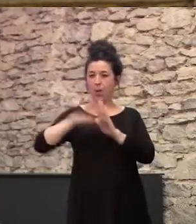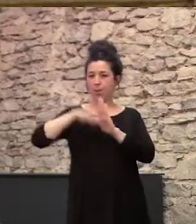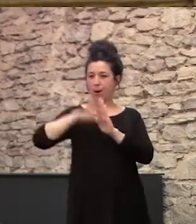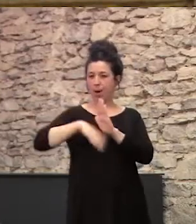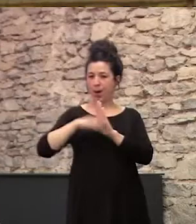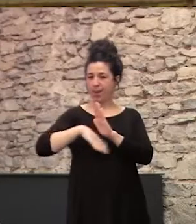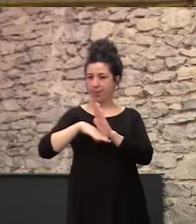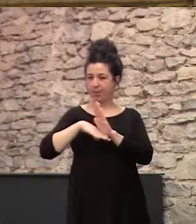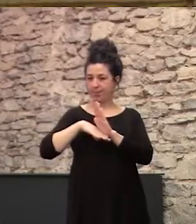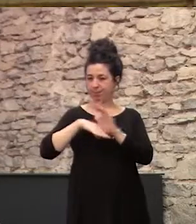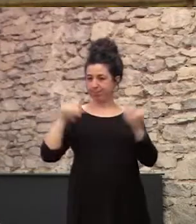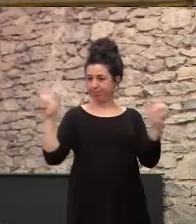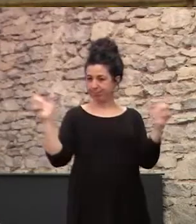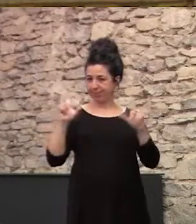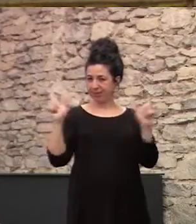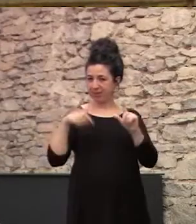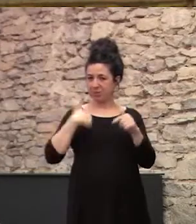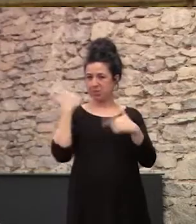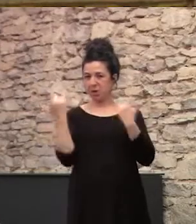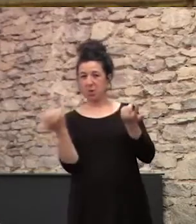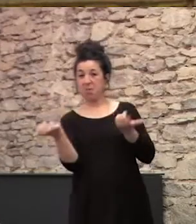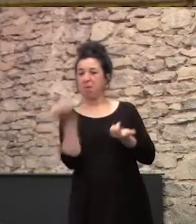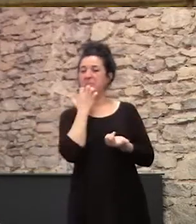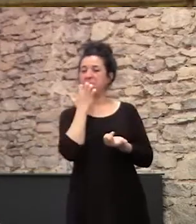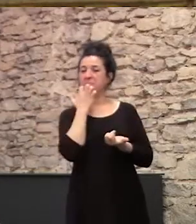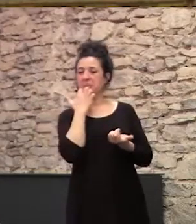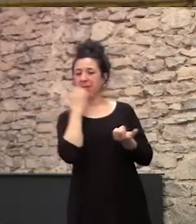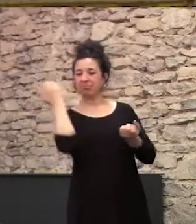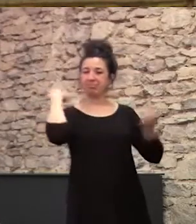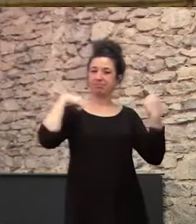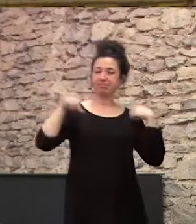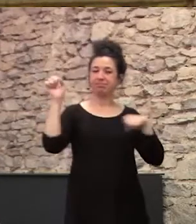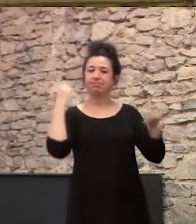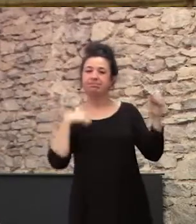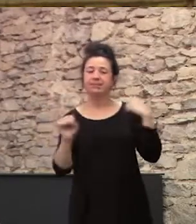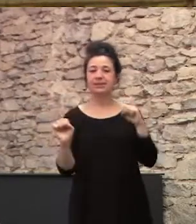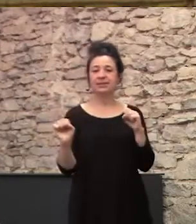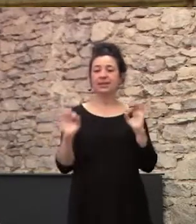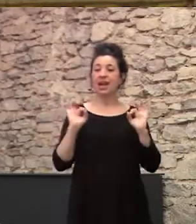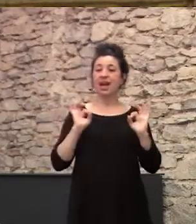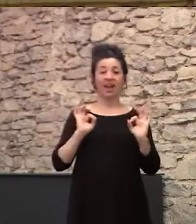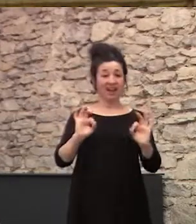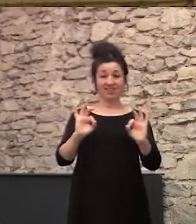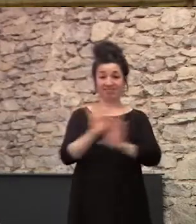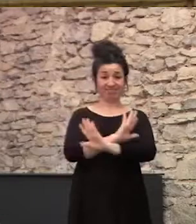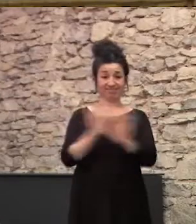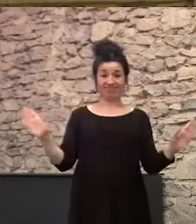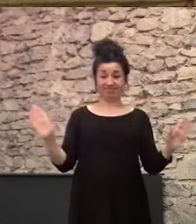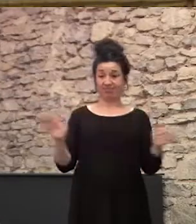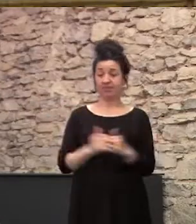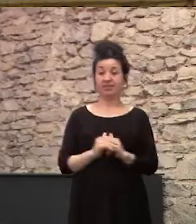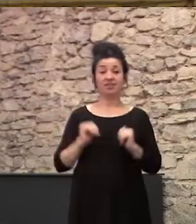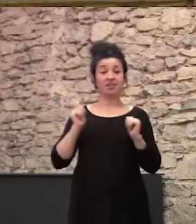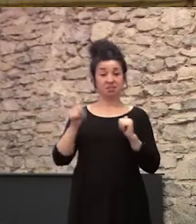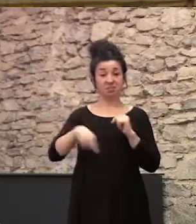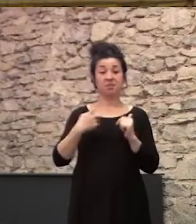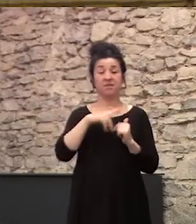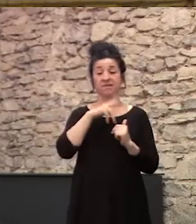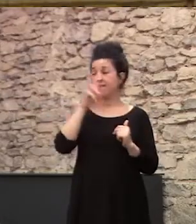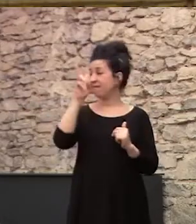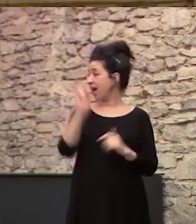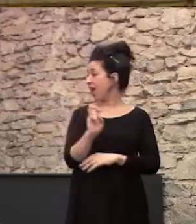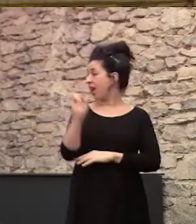olako parodia bat egiteko. Eta, bueno, eta listo eta hor geratu zen, eta nik uste dut baliagarria izan